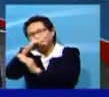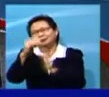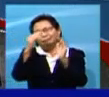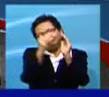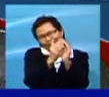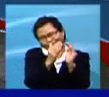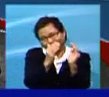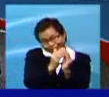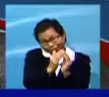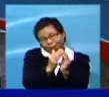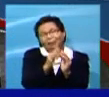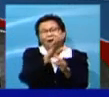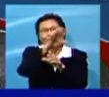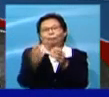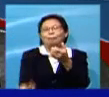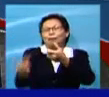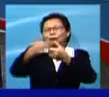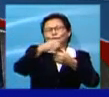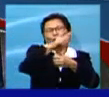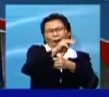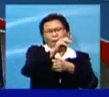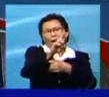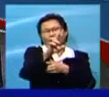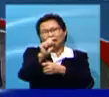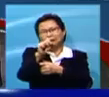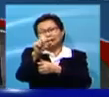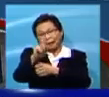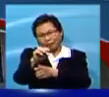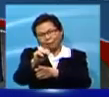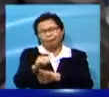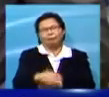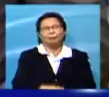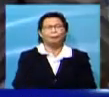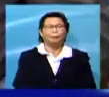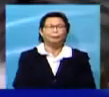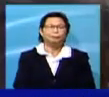bandar memasuki MRSM sedia ada.